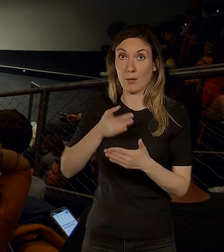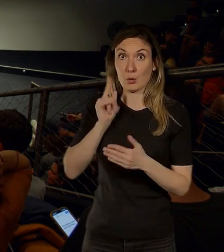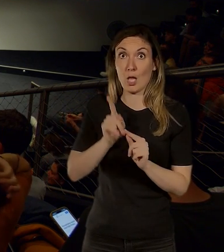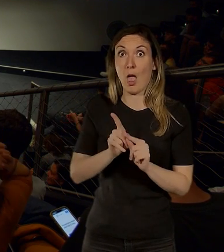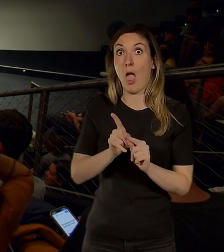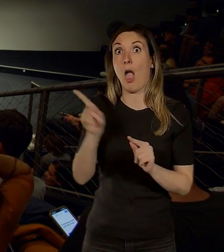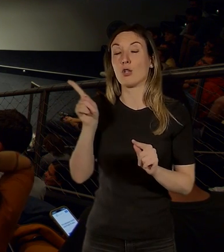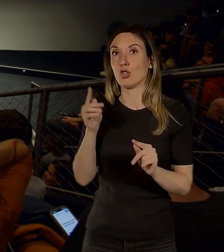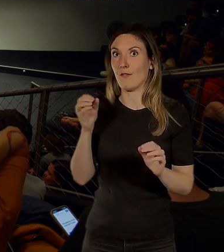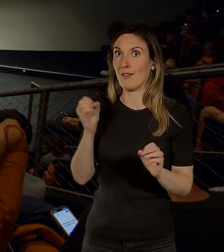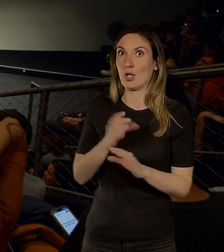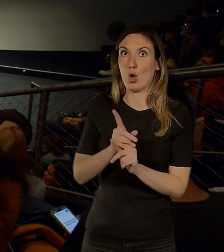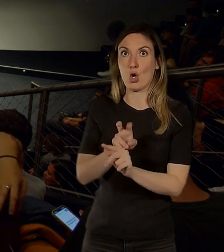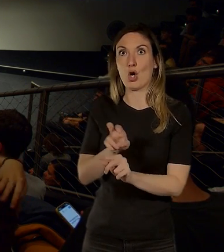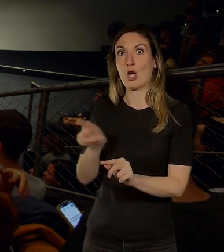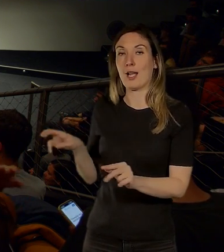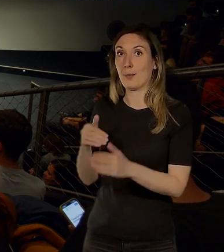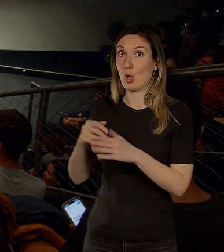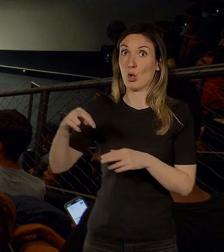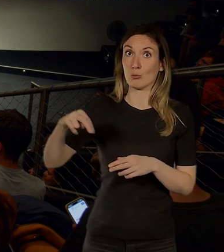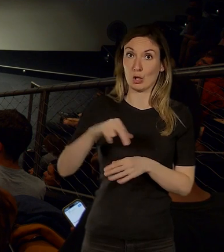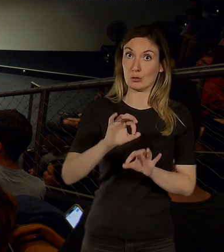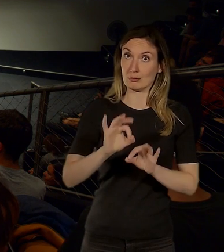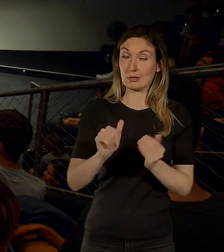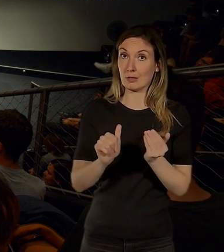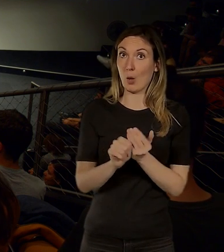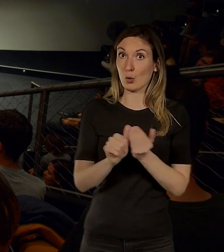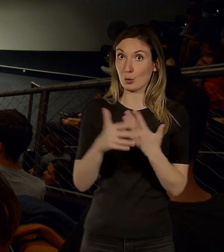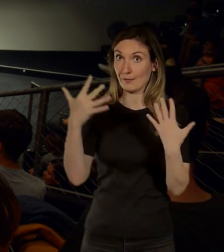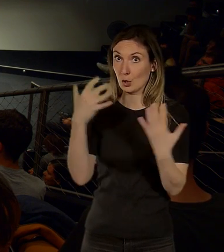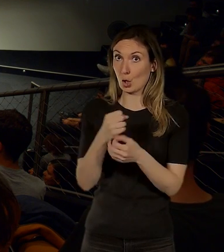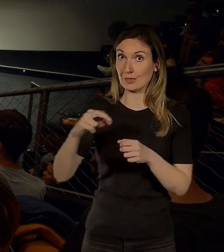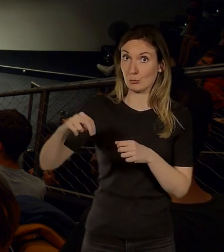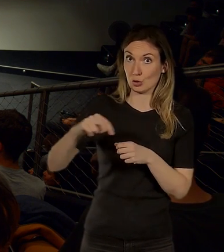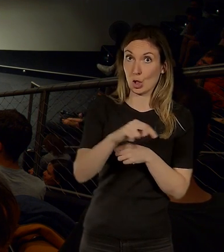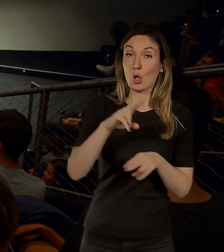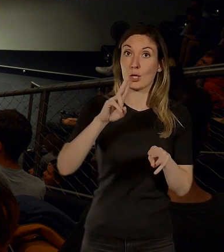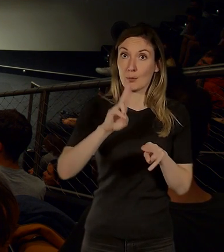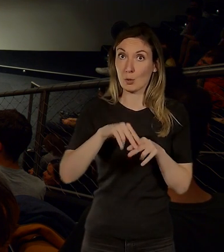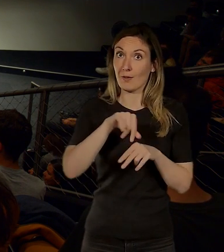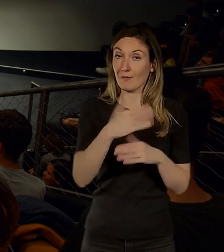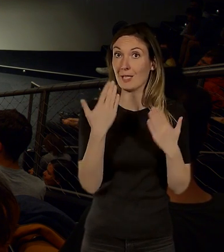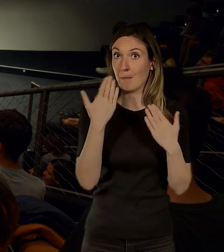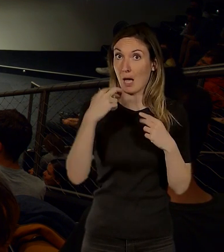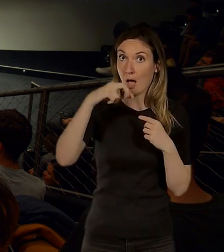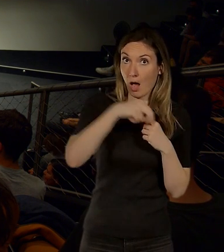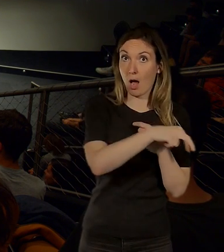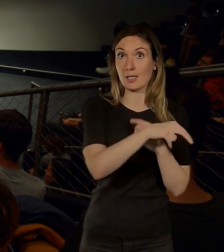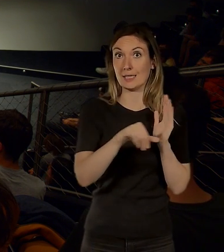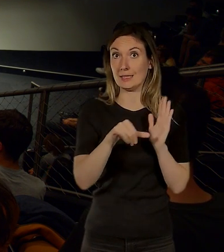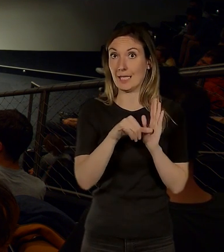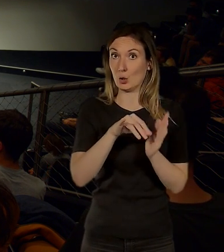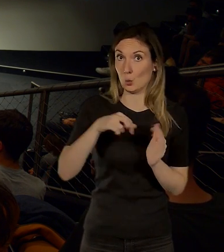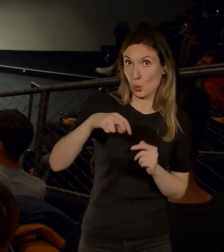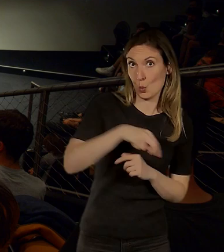přechod bude super právě na pronoční autobusy, protože přejdu přechod a pak se dostanu v pohodě do Sherwoodu a kamkoliv do centra. A můj dotaz